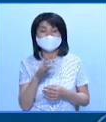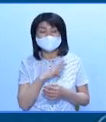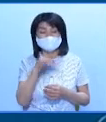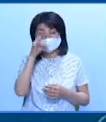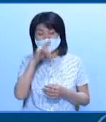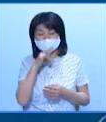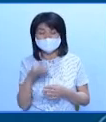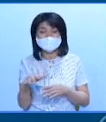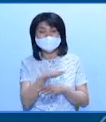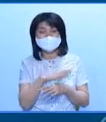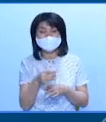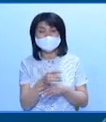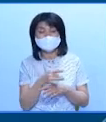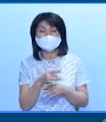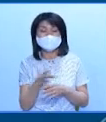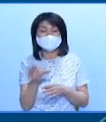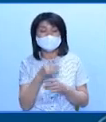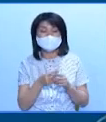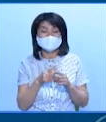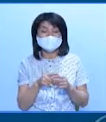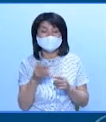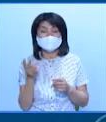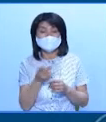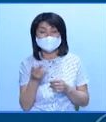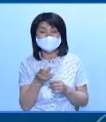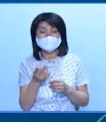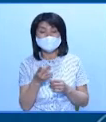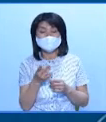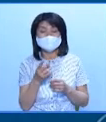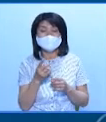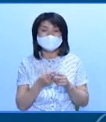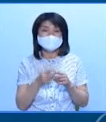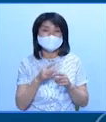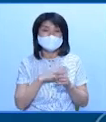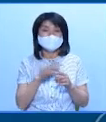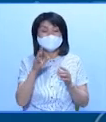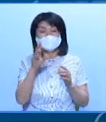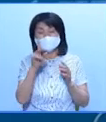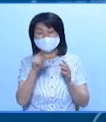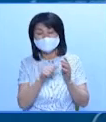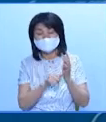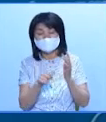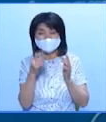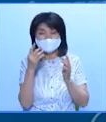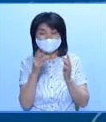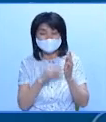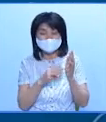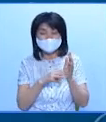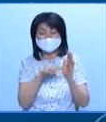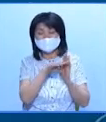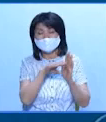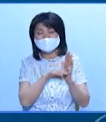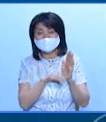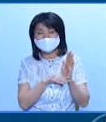бас прокуратурасы қылмыстық қудалау қызметінің басшысымен келісілген қылмыстық кодекстің 362 бабы 4 бөлімі 3